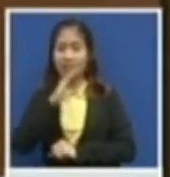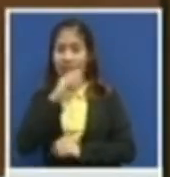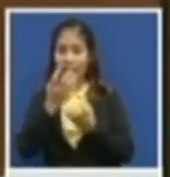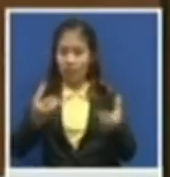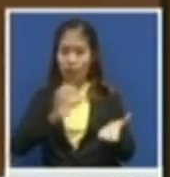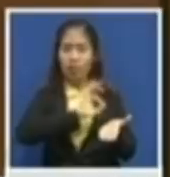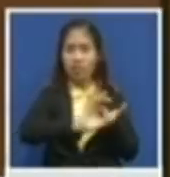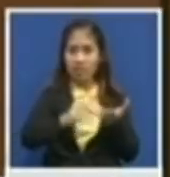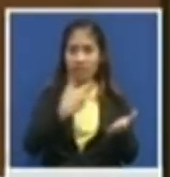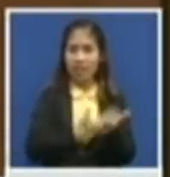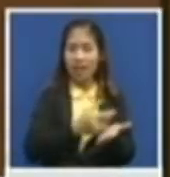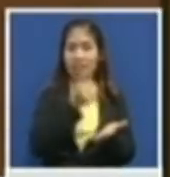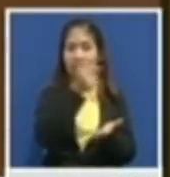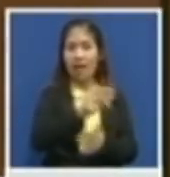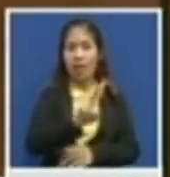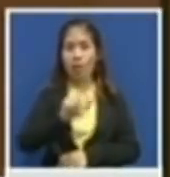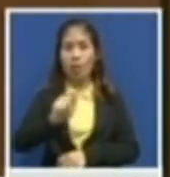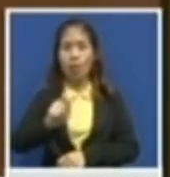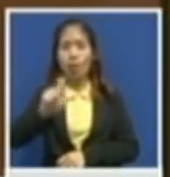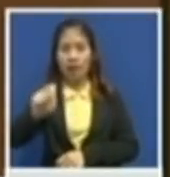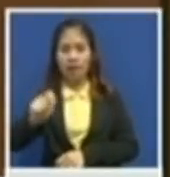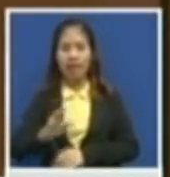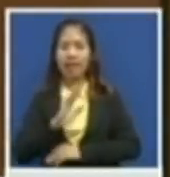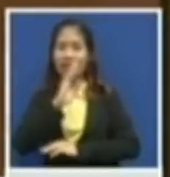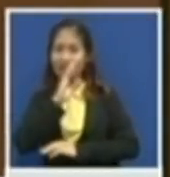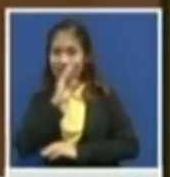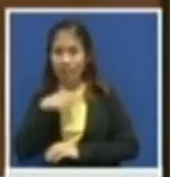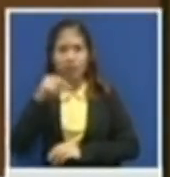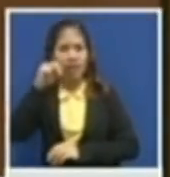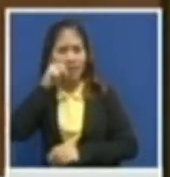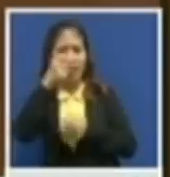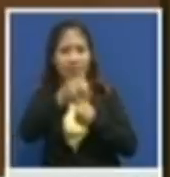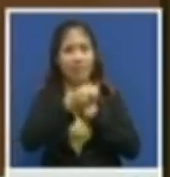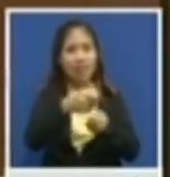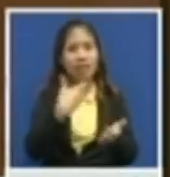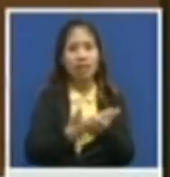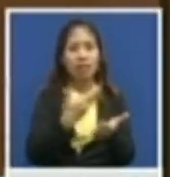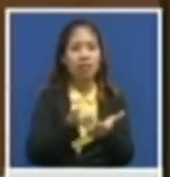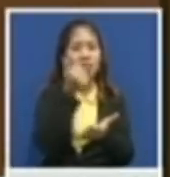ของเขาถึงเสียด้านการเกษตรเรื่องน้ำเรื่องต่างไม่มีการเสียภาษีสำหรับ